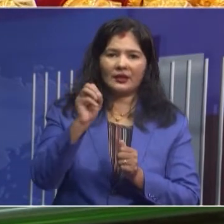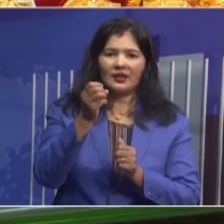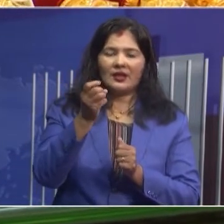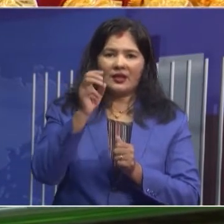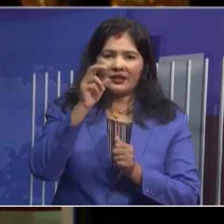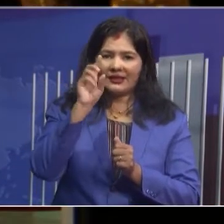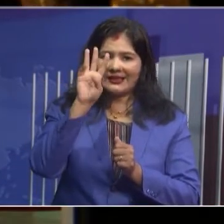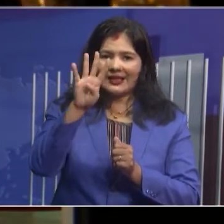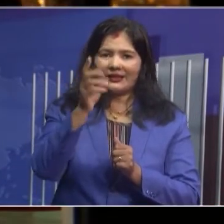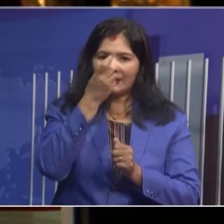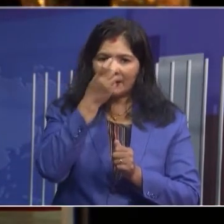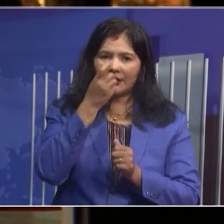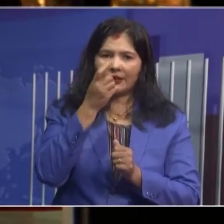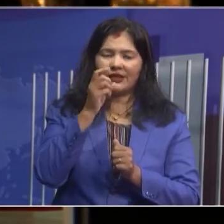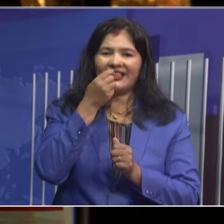90,400 रुपियाँ र चाँदी